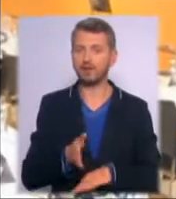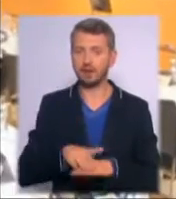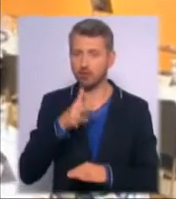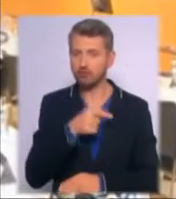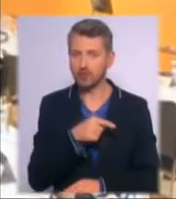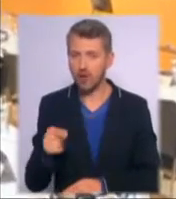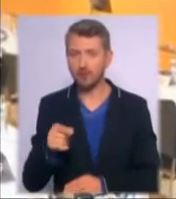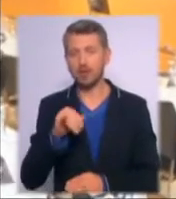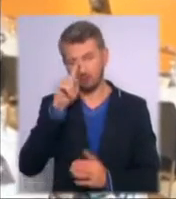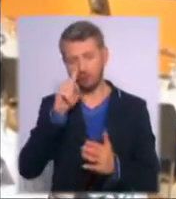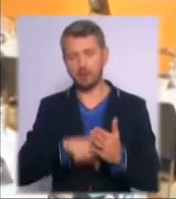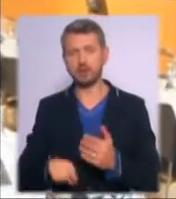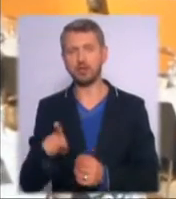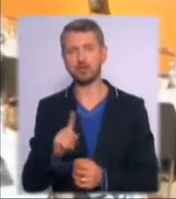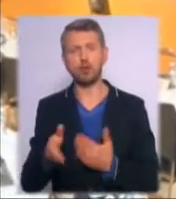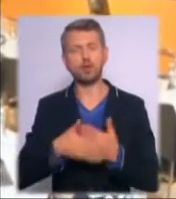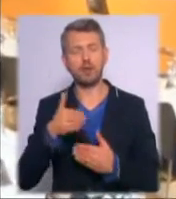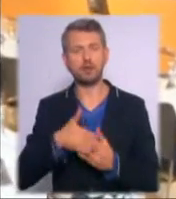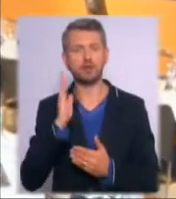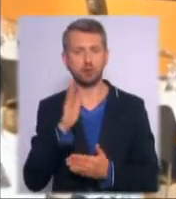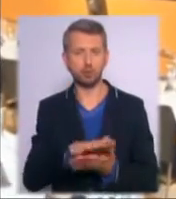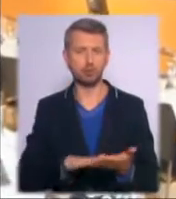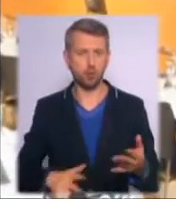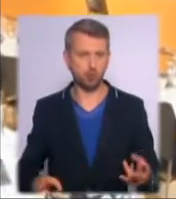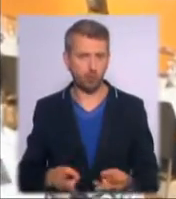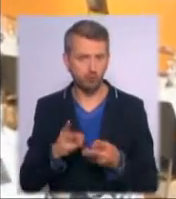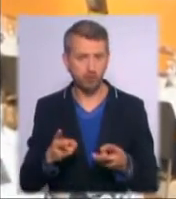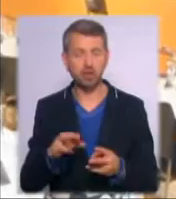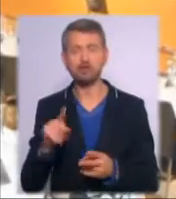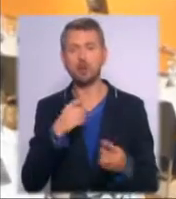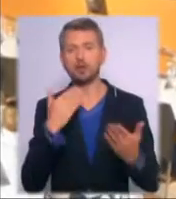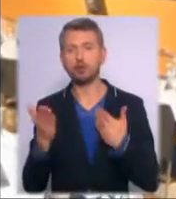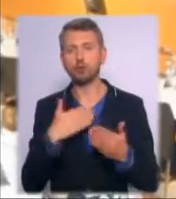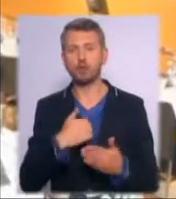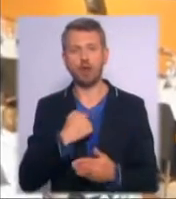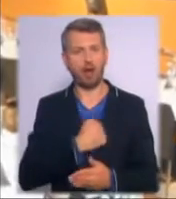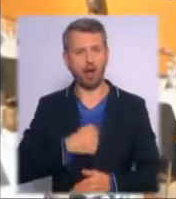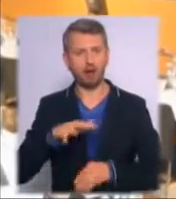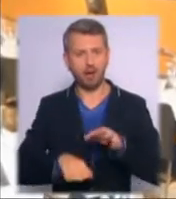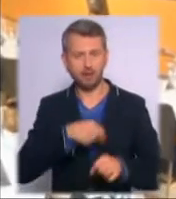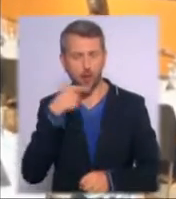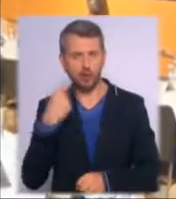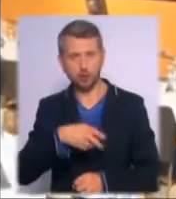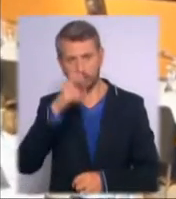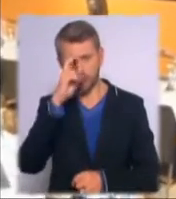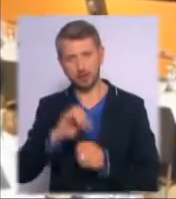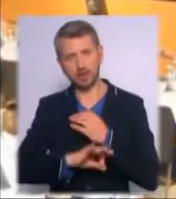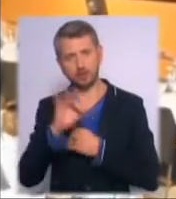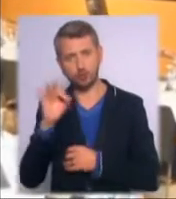І впевнений, що санкції будуть продовжені, що стосуються агресії Російської Федерації на сході України, анексії